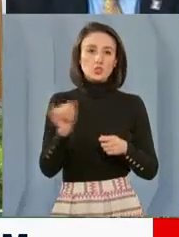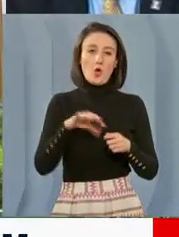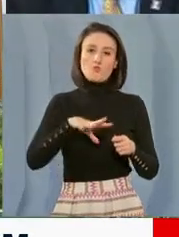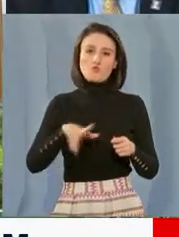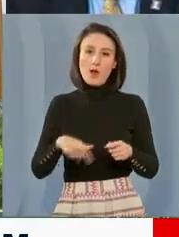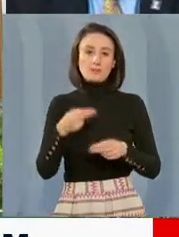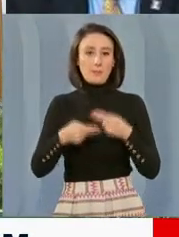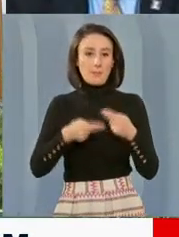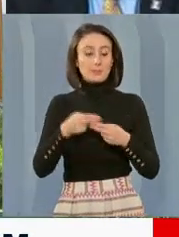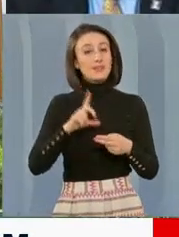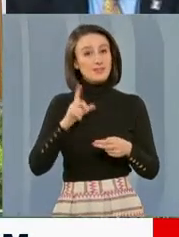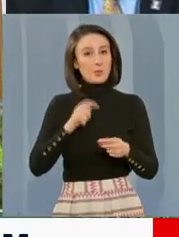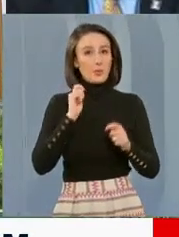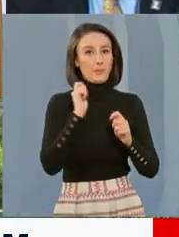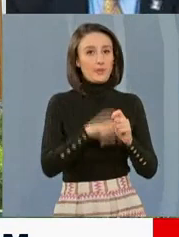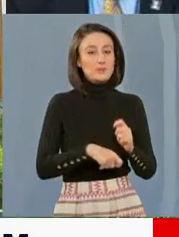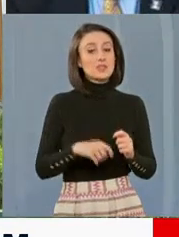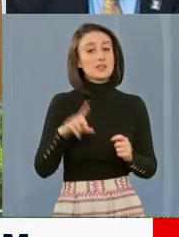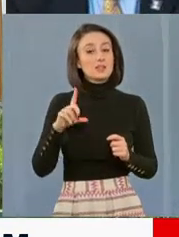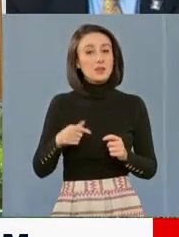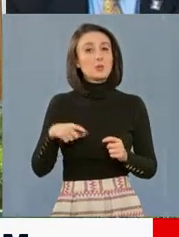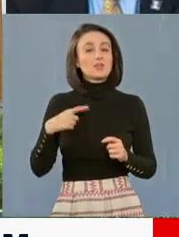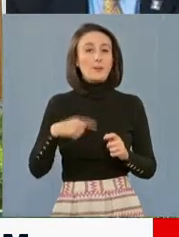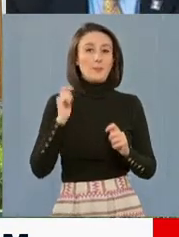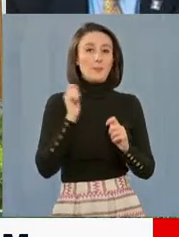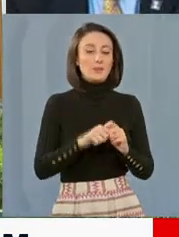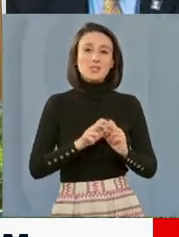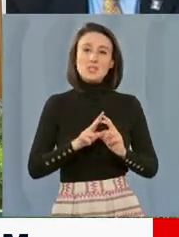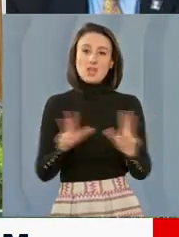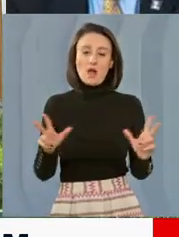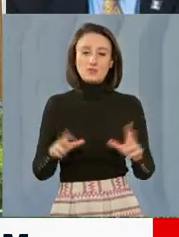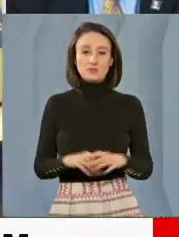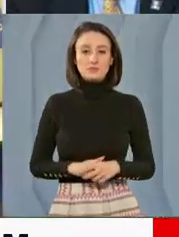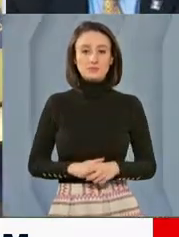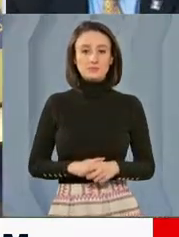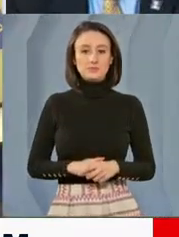furat în pandemie trebuie să fie pedepsiți și trebuie să fie pedepsiți drastic.